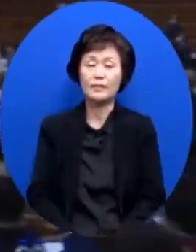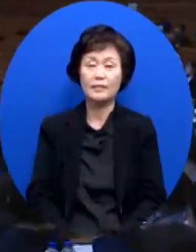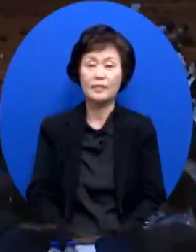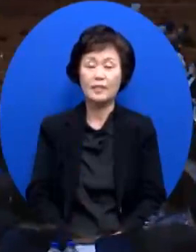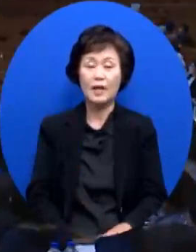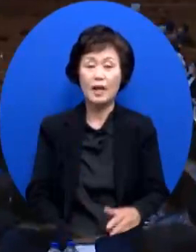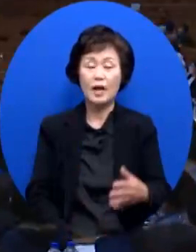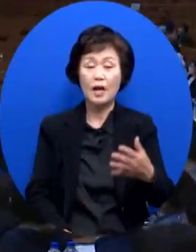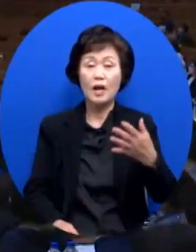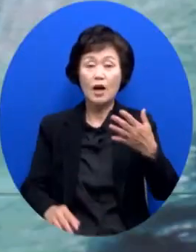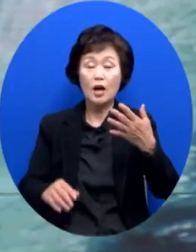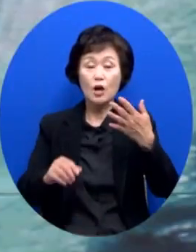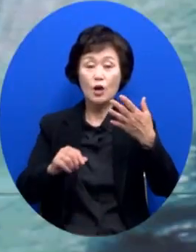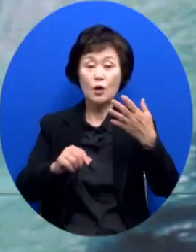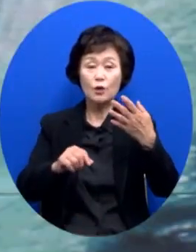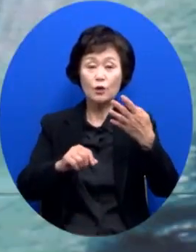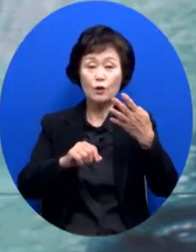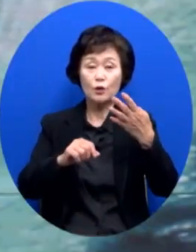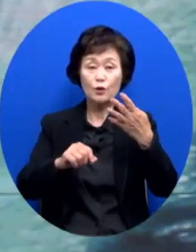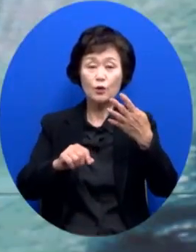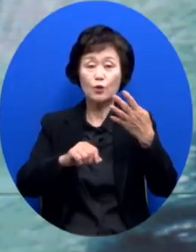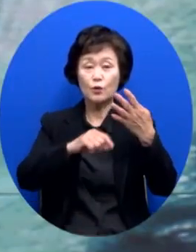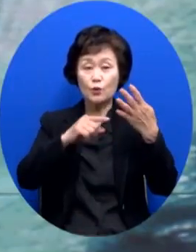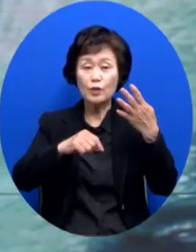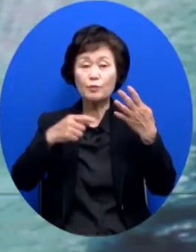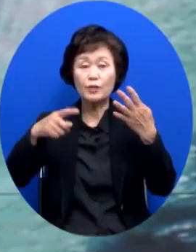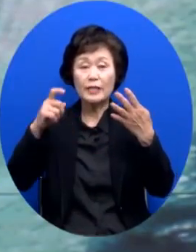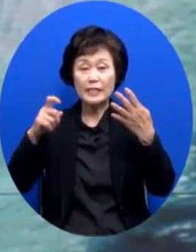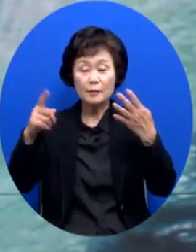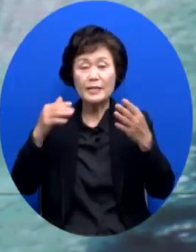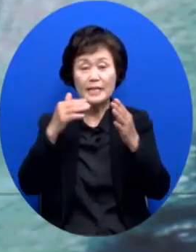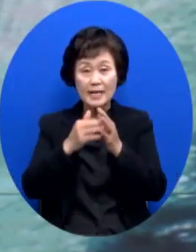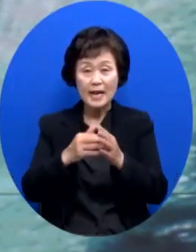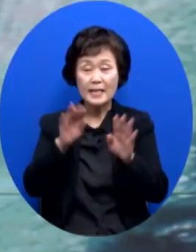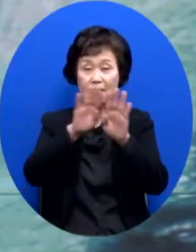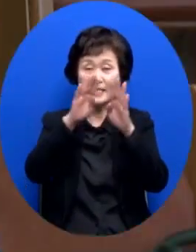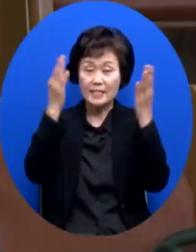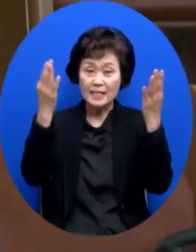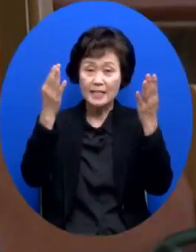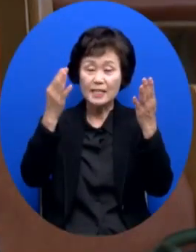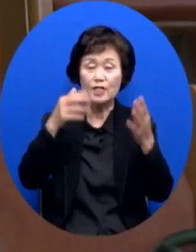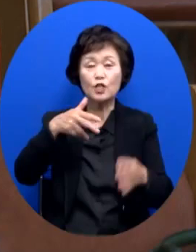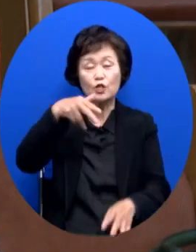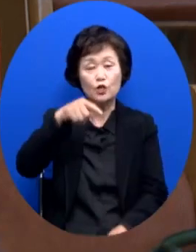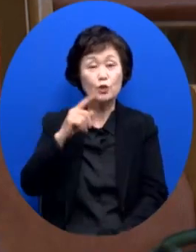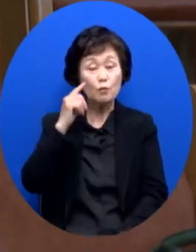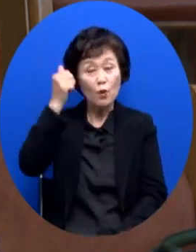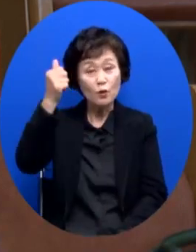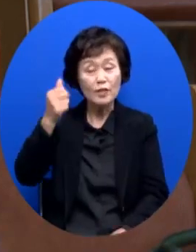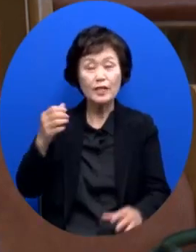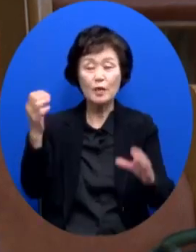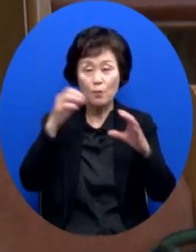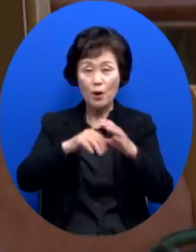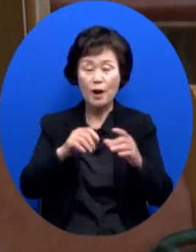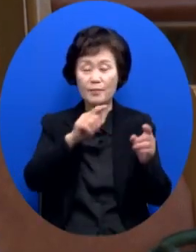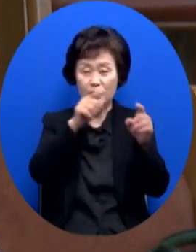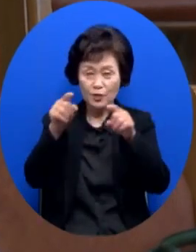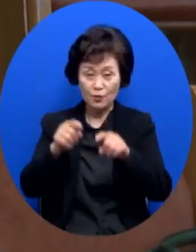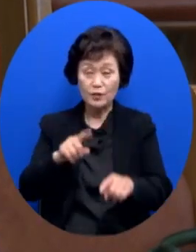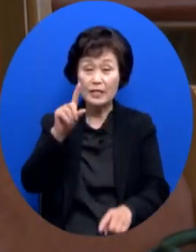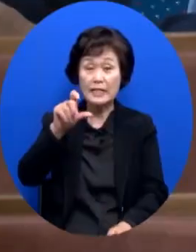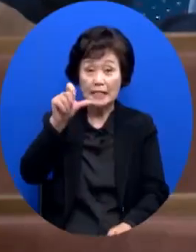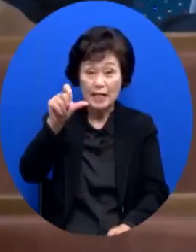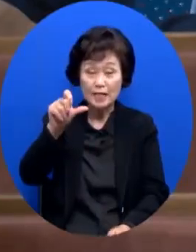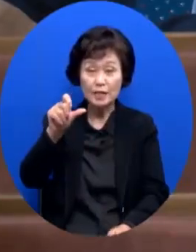9일부터 11일까지 3일간 진행된 이번 세미나에는 세계로 금란교회 주성민 목사를 비롯해 전국에서